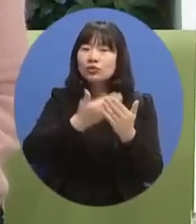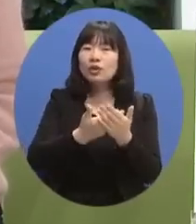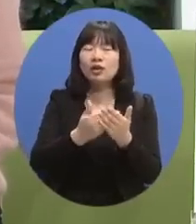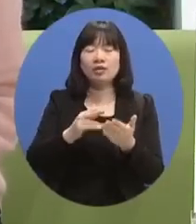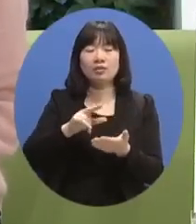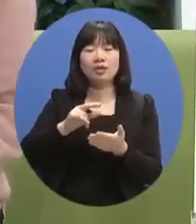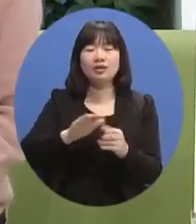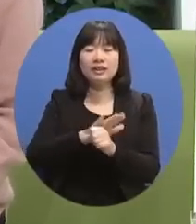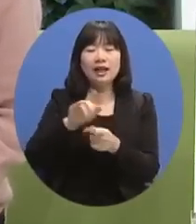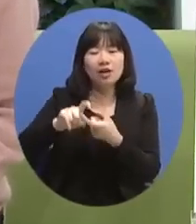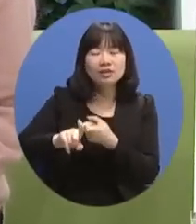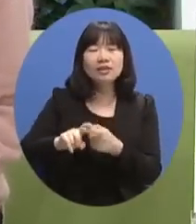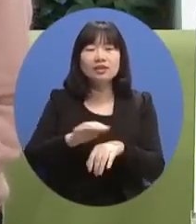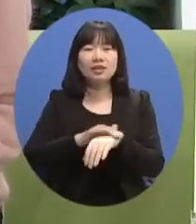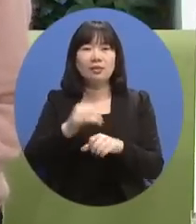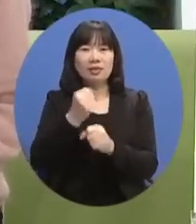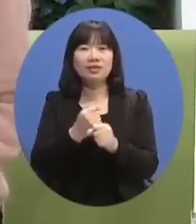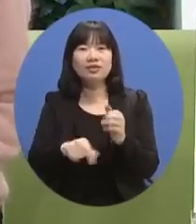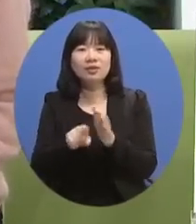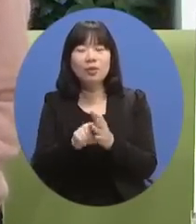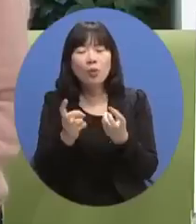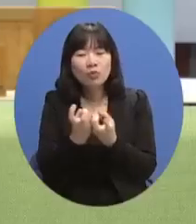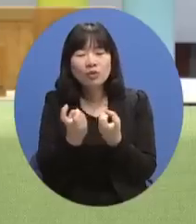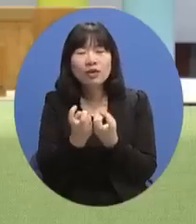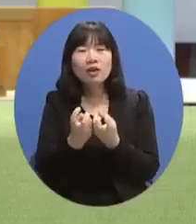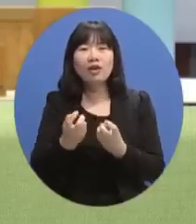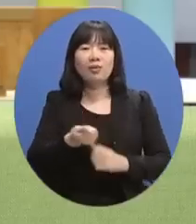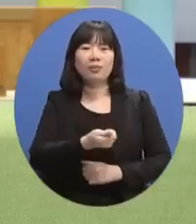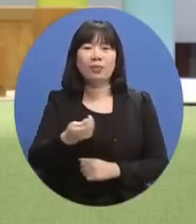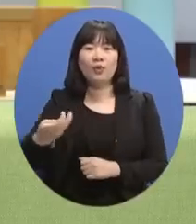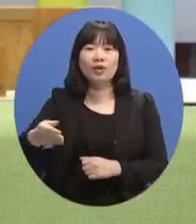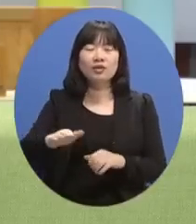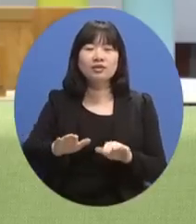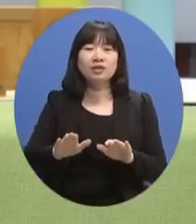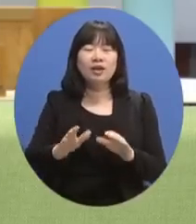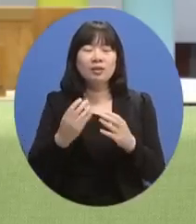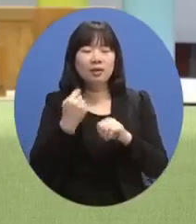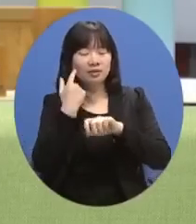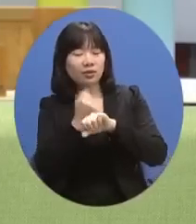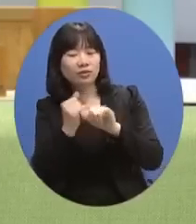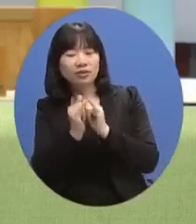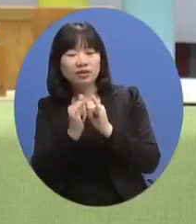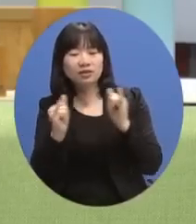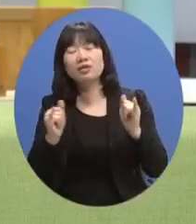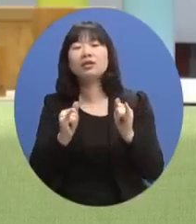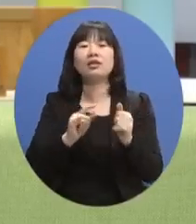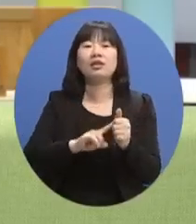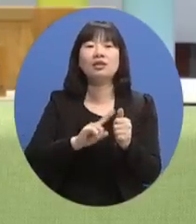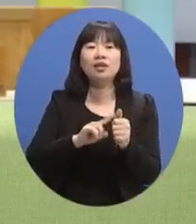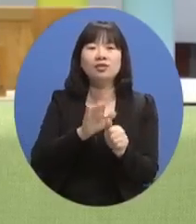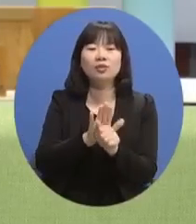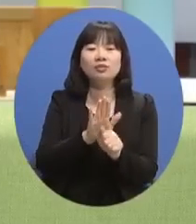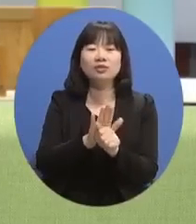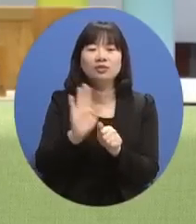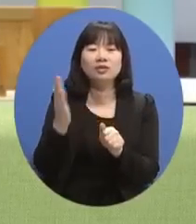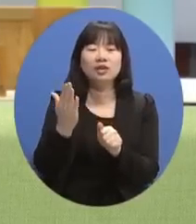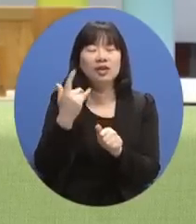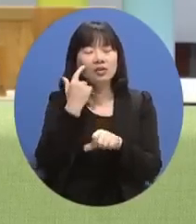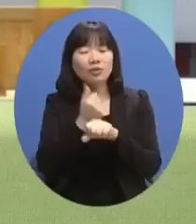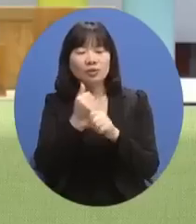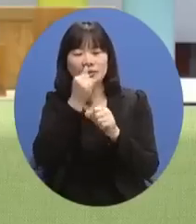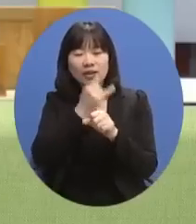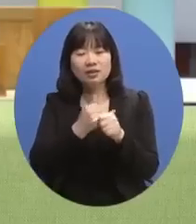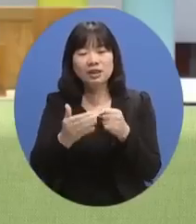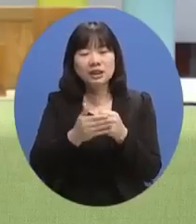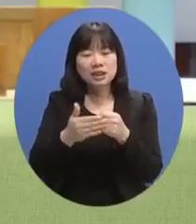잘 형성하려면 어떻게 해야 돼요? 그렇죠. 그러면 이제 우리 몇 가지 또 많은 연구자들이 우리에게 도움이 되는 연구들을 많이 해줘가지고요.